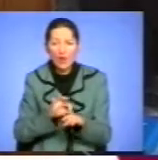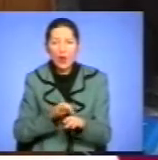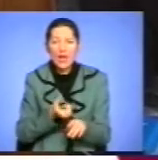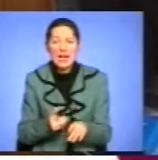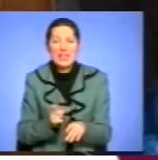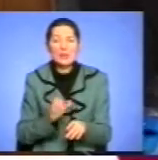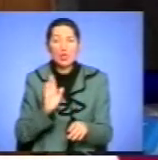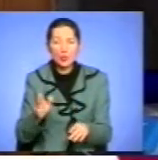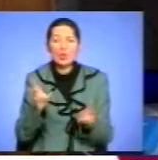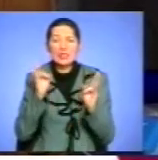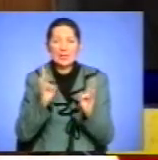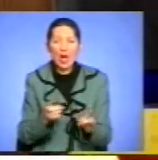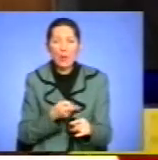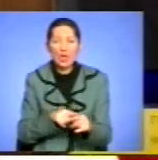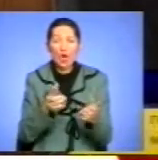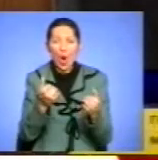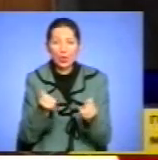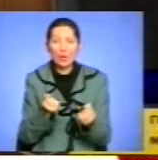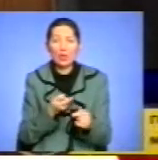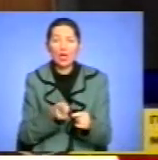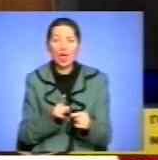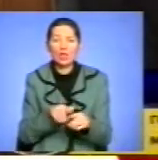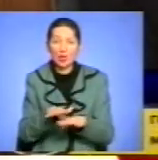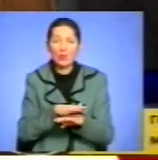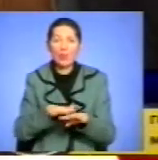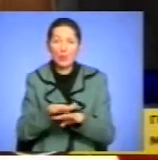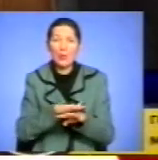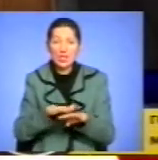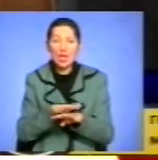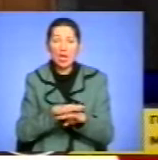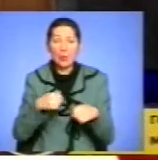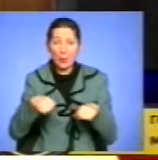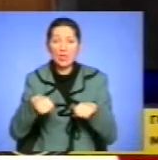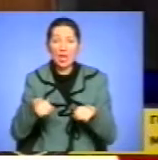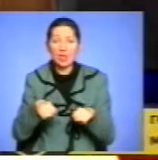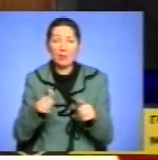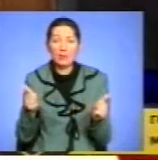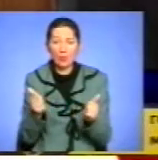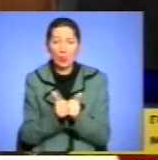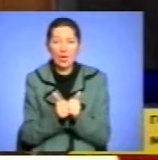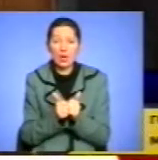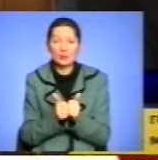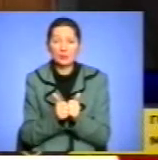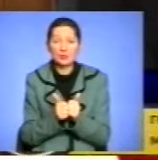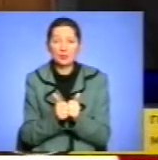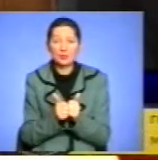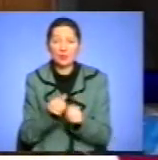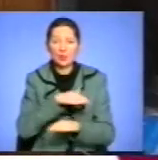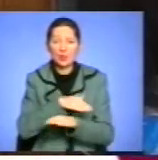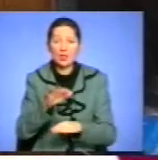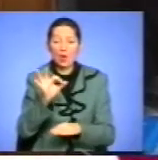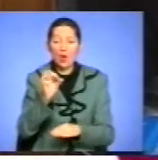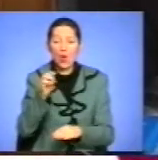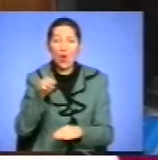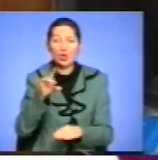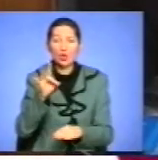з травмами, які отримували на цьому участку біля вулиці Острозького,